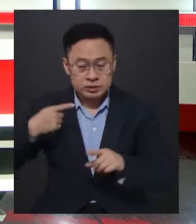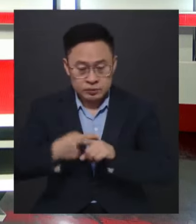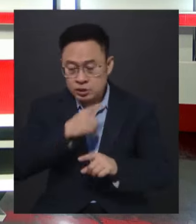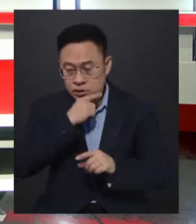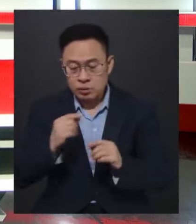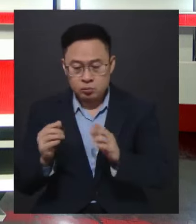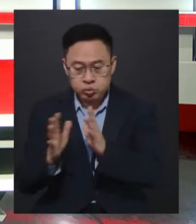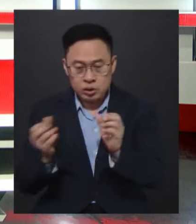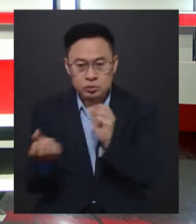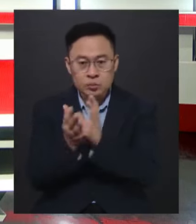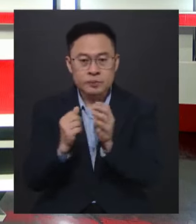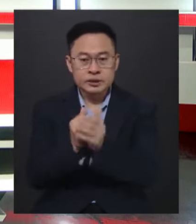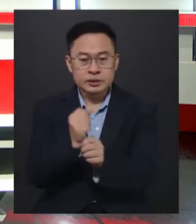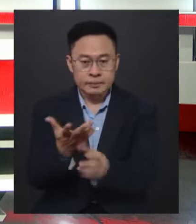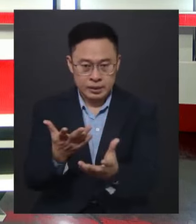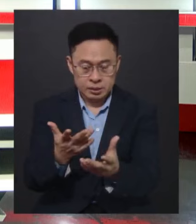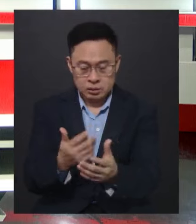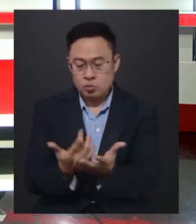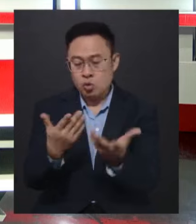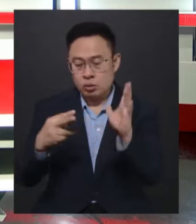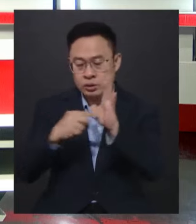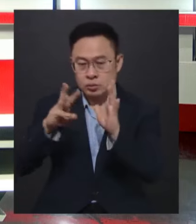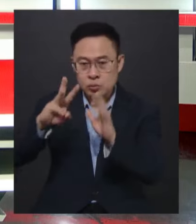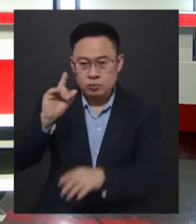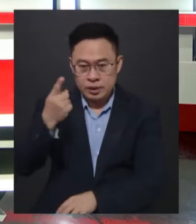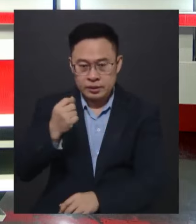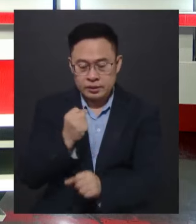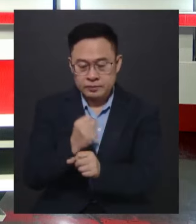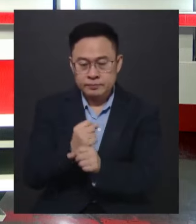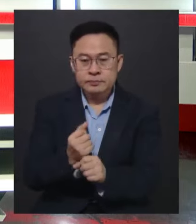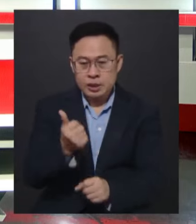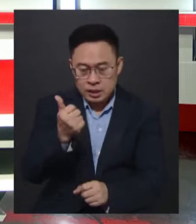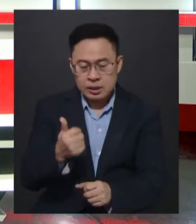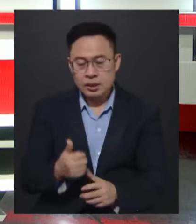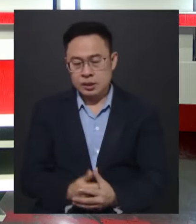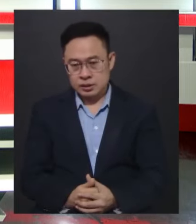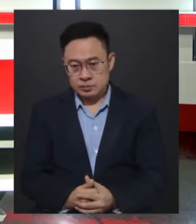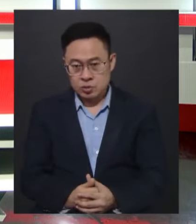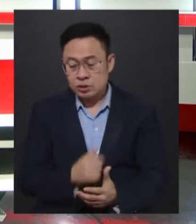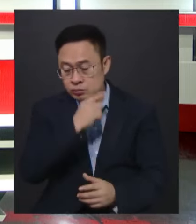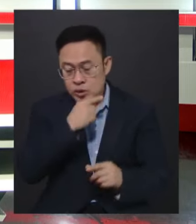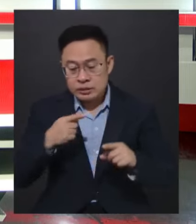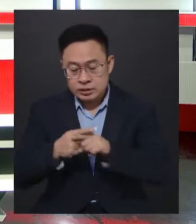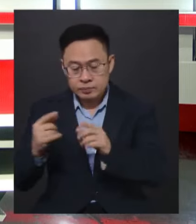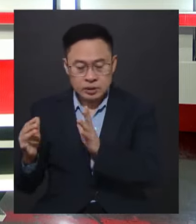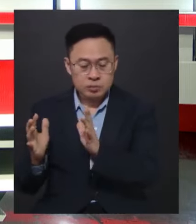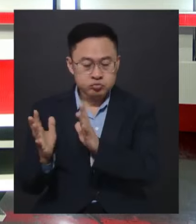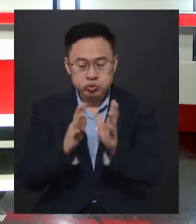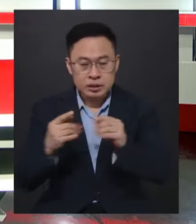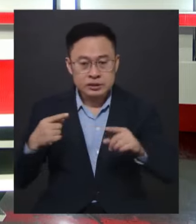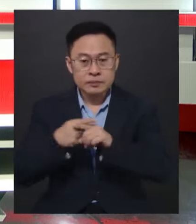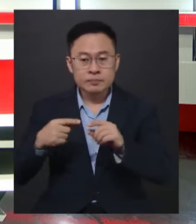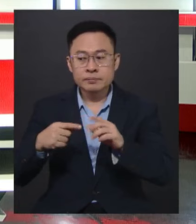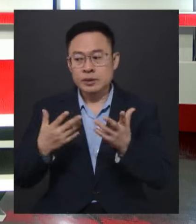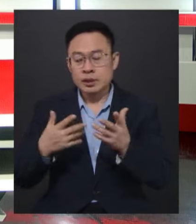เกิดไปเล่นกับจีนแล้วทั้ง 2คนเกิดมีอาการบาดเจ็บแล้วเกมที่เจอกับสิงคโปรเนี่ยก็ไม่สามารถลงได้อันนี้เราก็จะไม่มีไม้